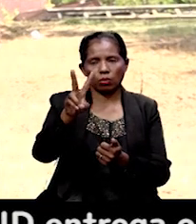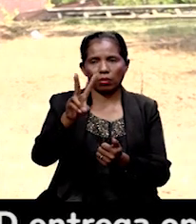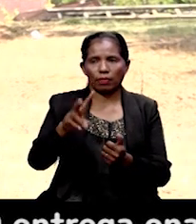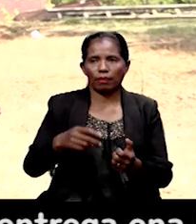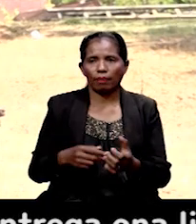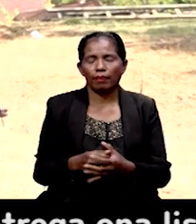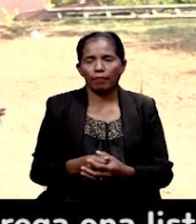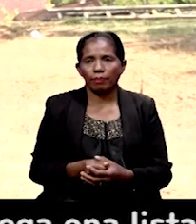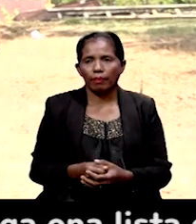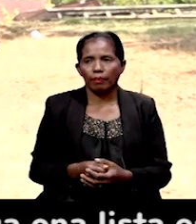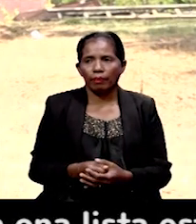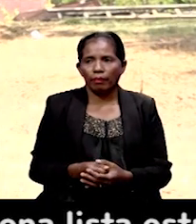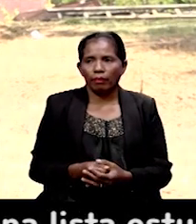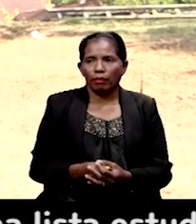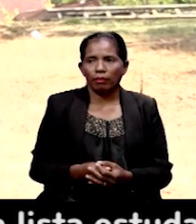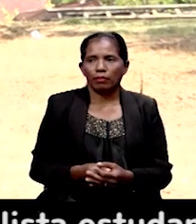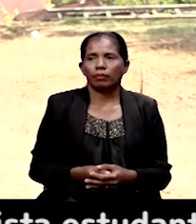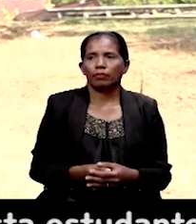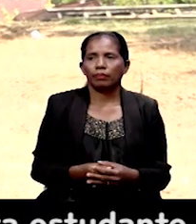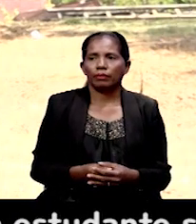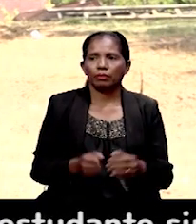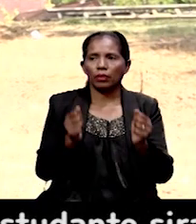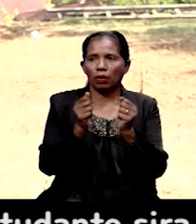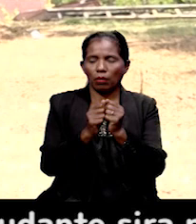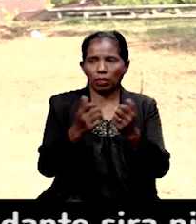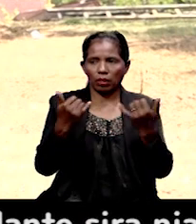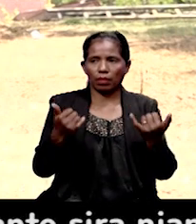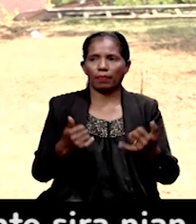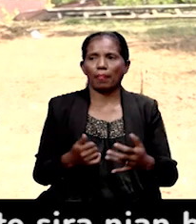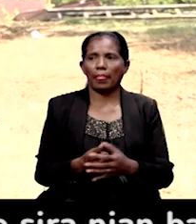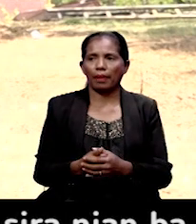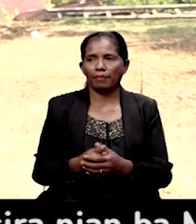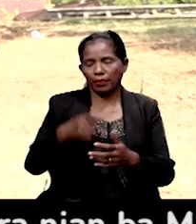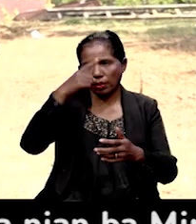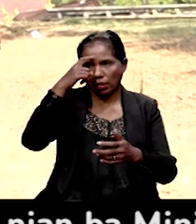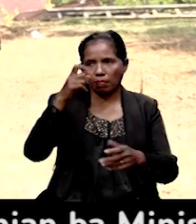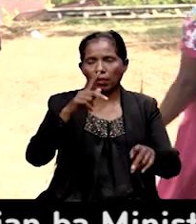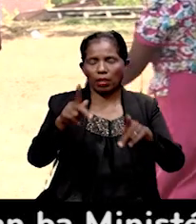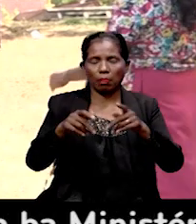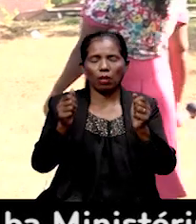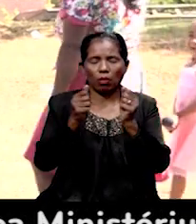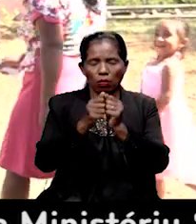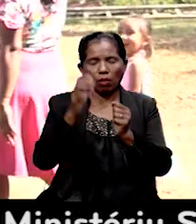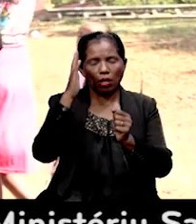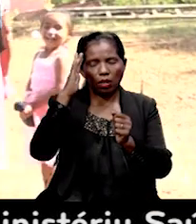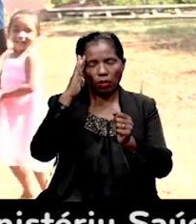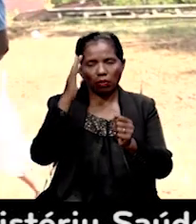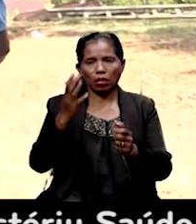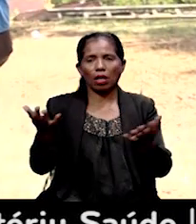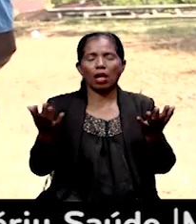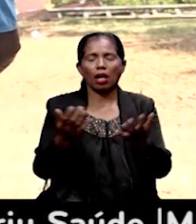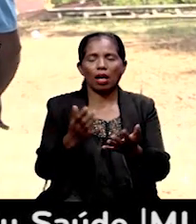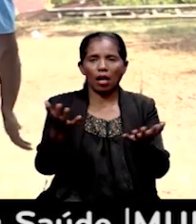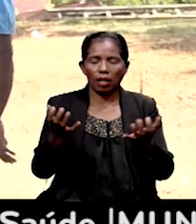rasik. Entau, ho idane tamba komunidade ho inisiativa rasik. Sosa sir